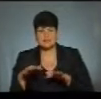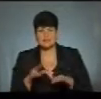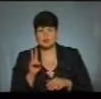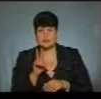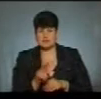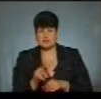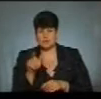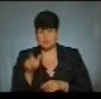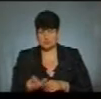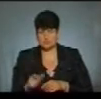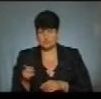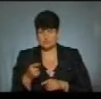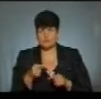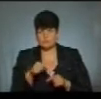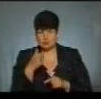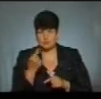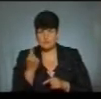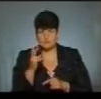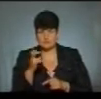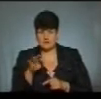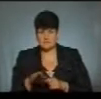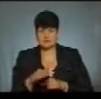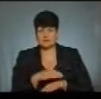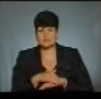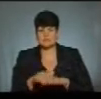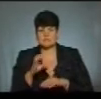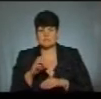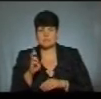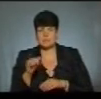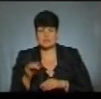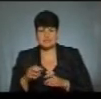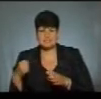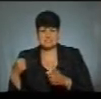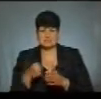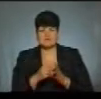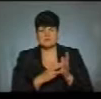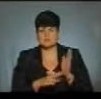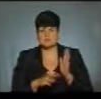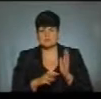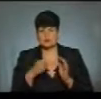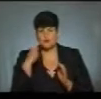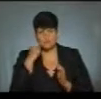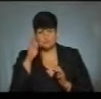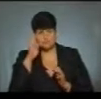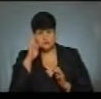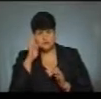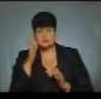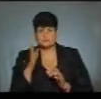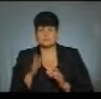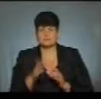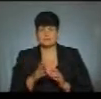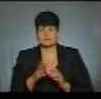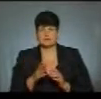Тернополі цього року. 1 квітня на проспекті Степана Бандери тролейбус збив 80-річного чоловіка на пішохідному